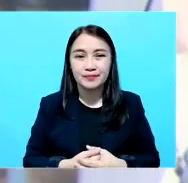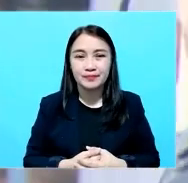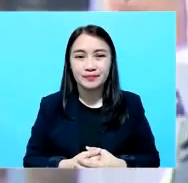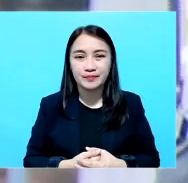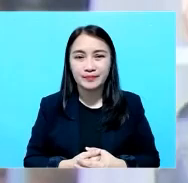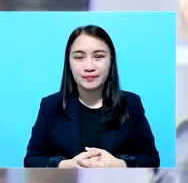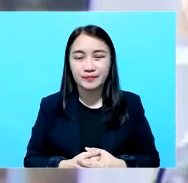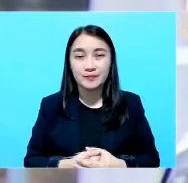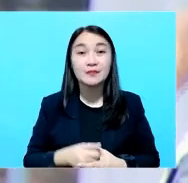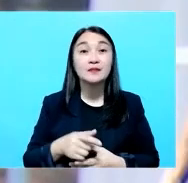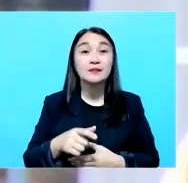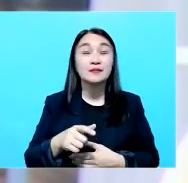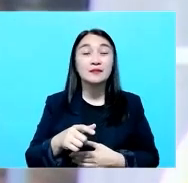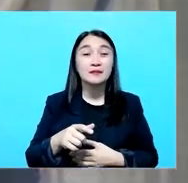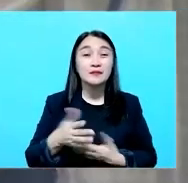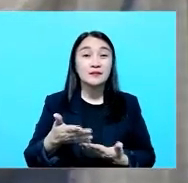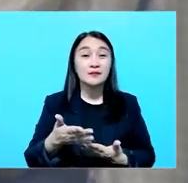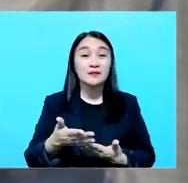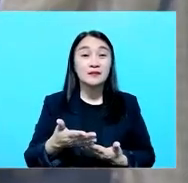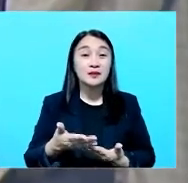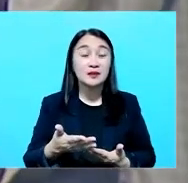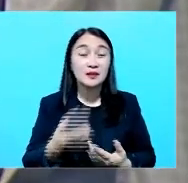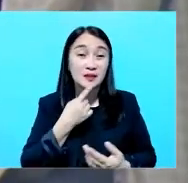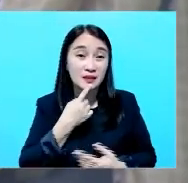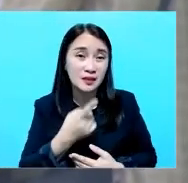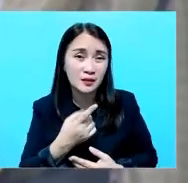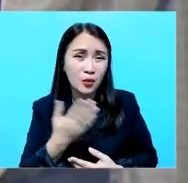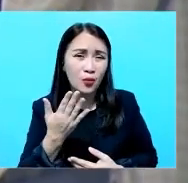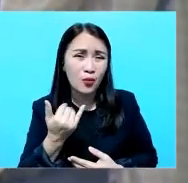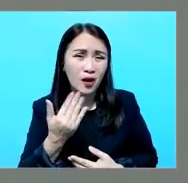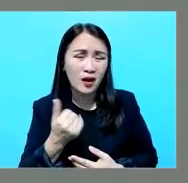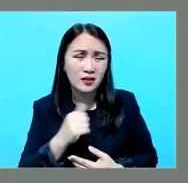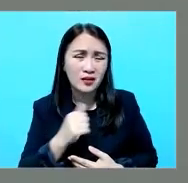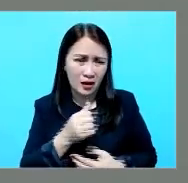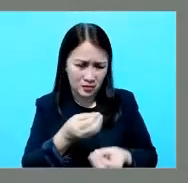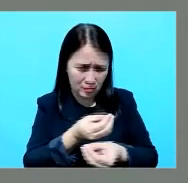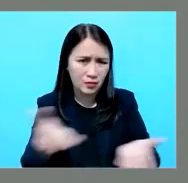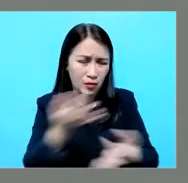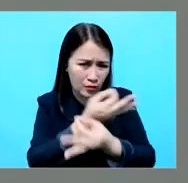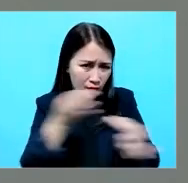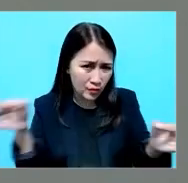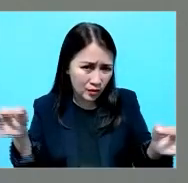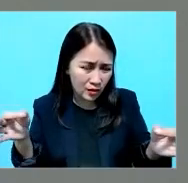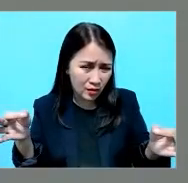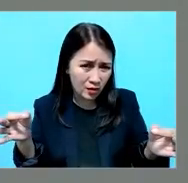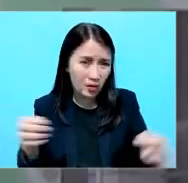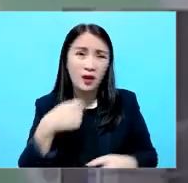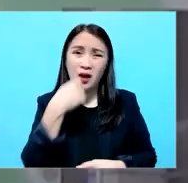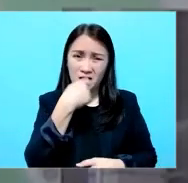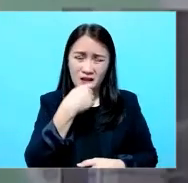Health Secretary at Congresswoman Janet Garin, bakit hindi na lang ibigay ng libre ang COVID test kits kung may budget